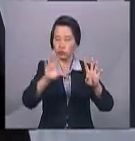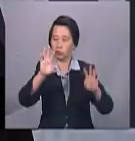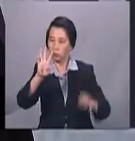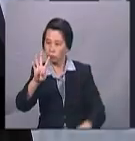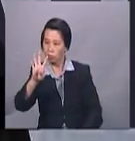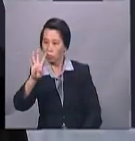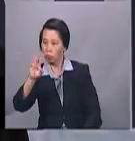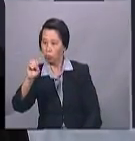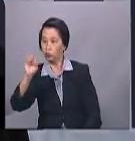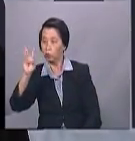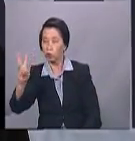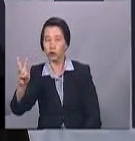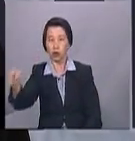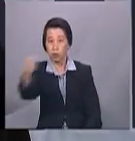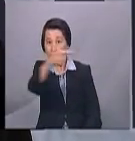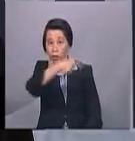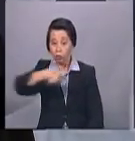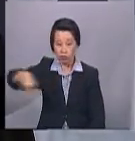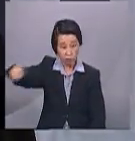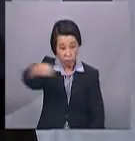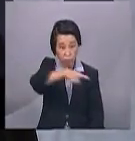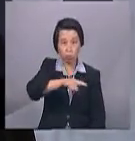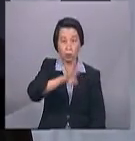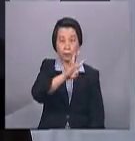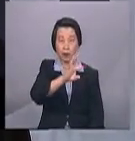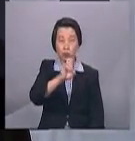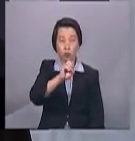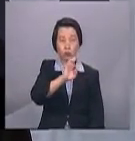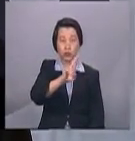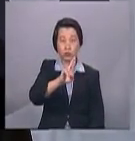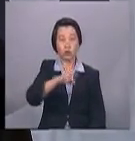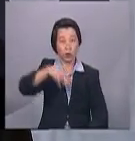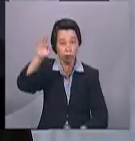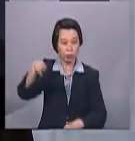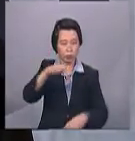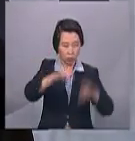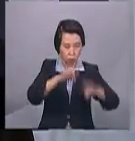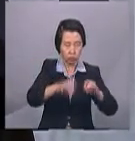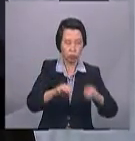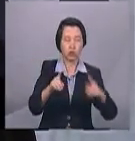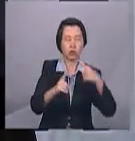43,406 kes sampel yang telah kita ambil dan kes yang positif ialah